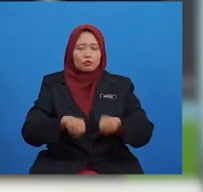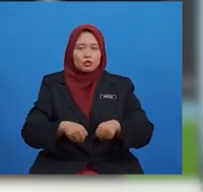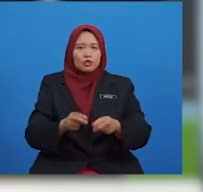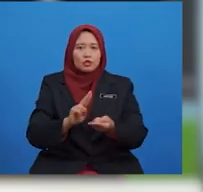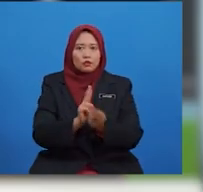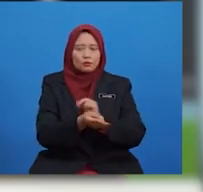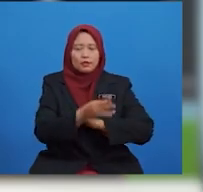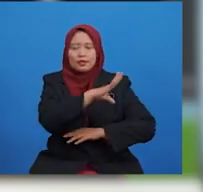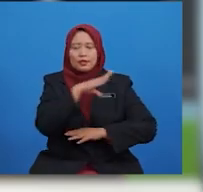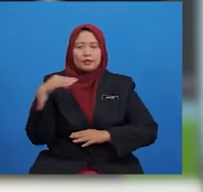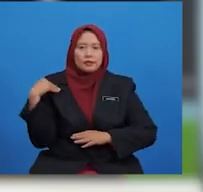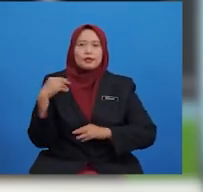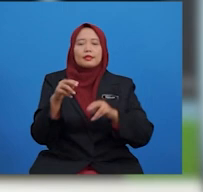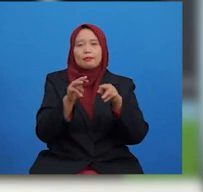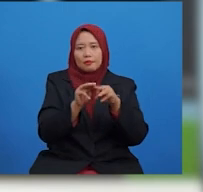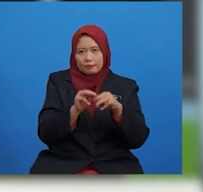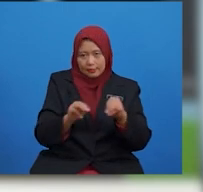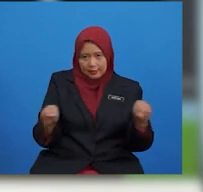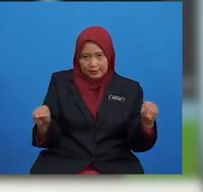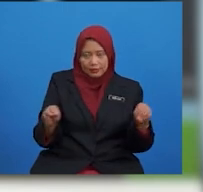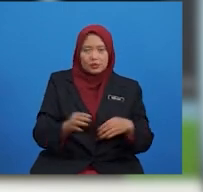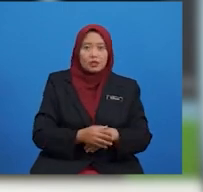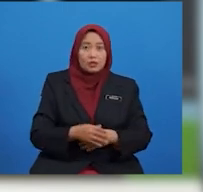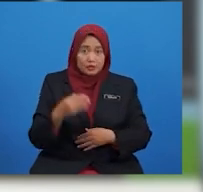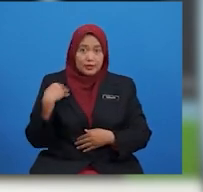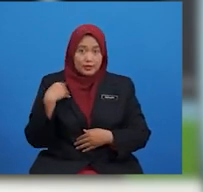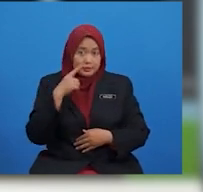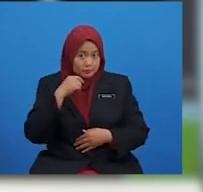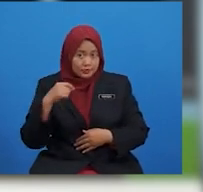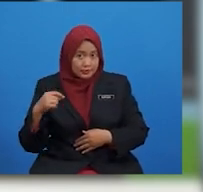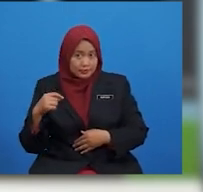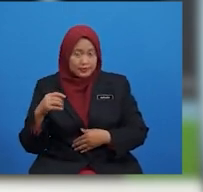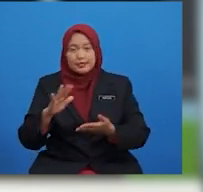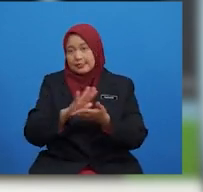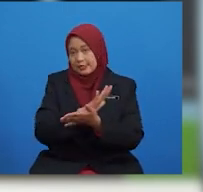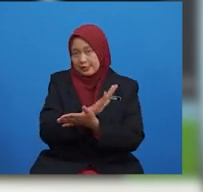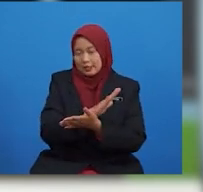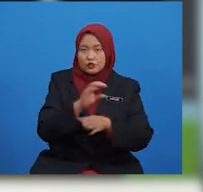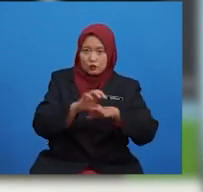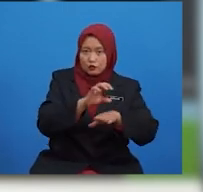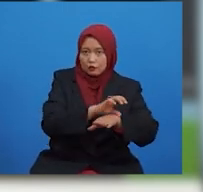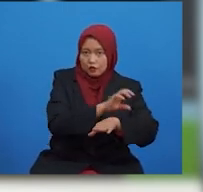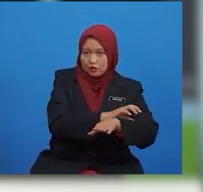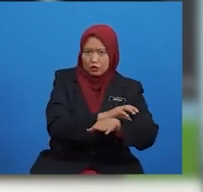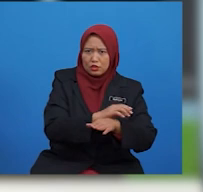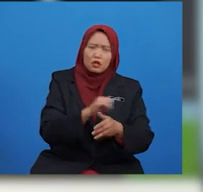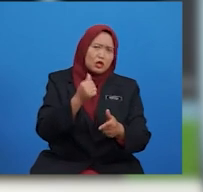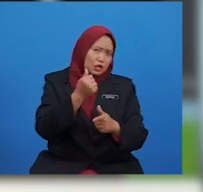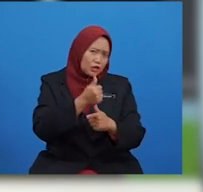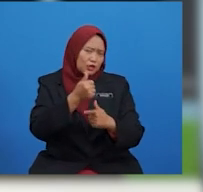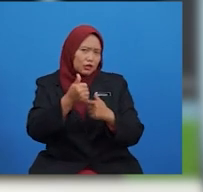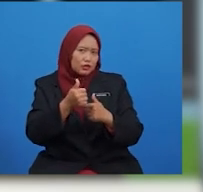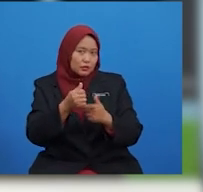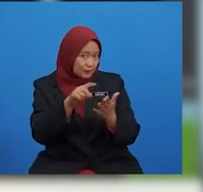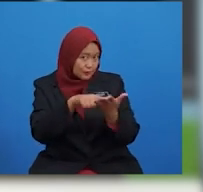murid-murid sudah bersedia dengan pen, kertas, komputer atau telefon pintar masing-masing?